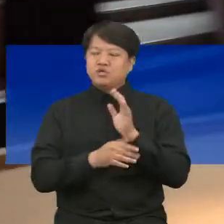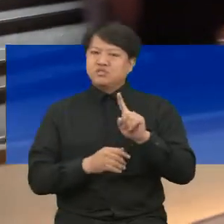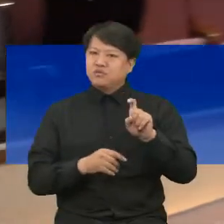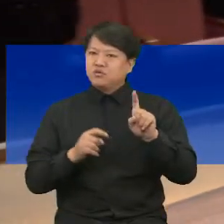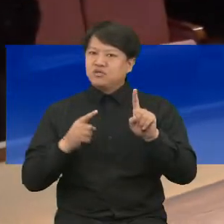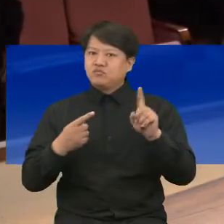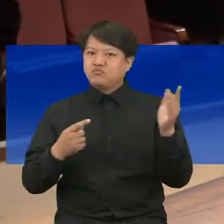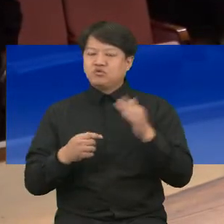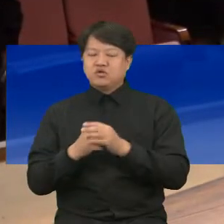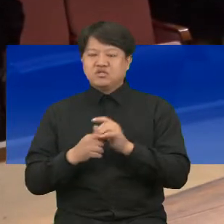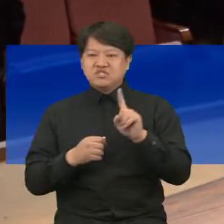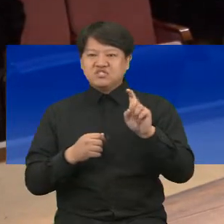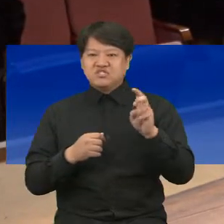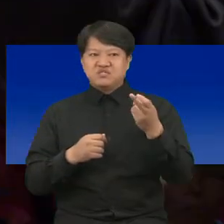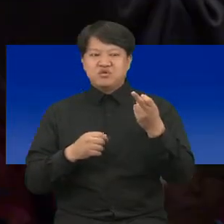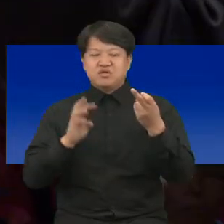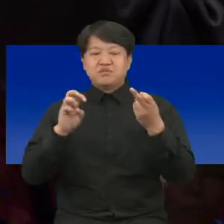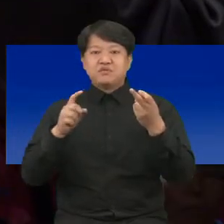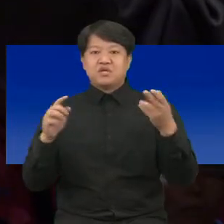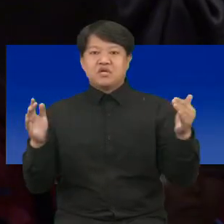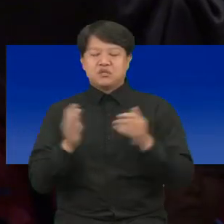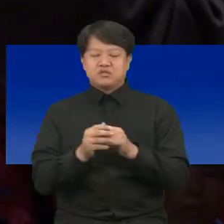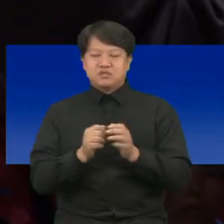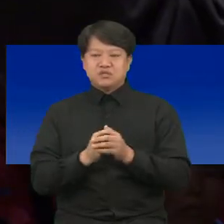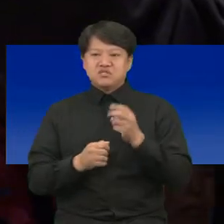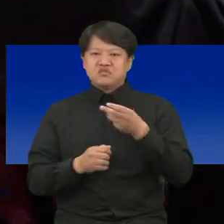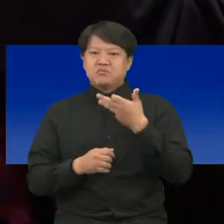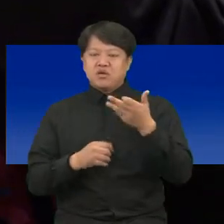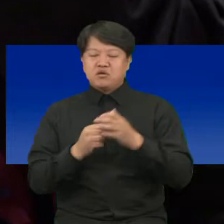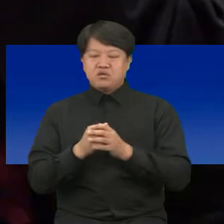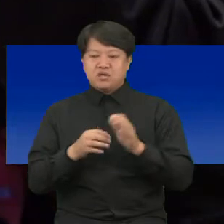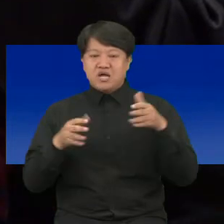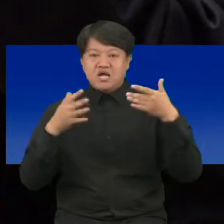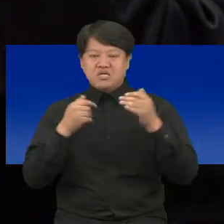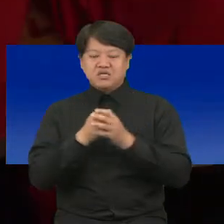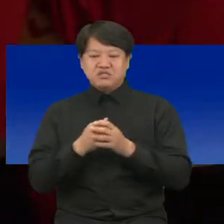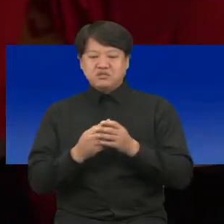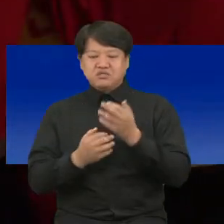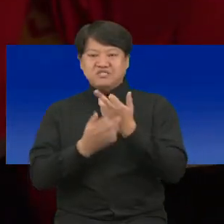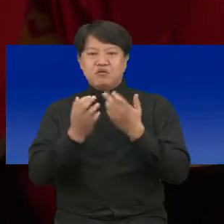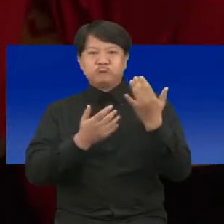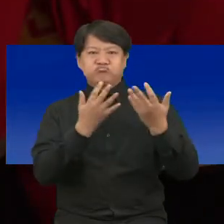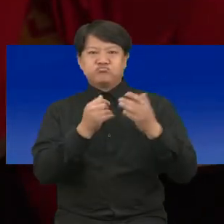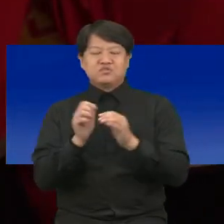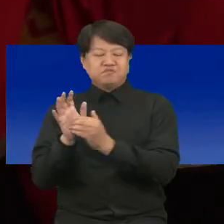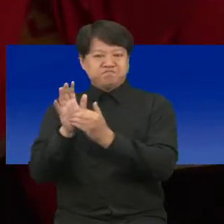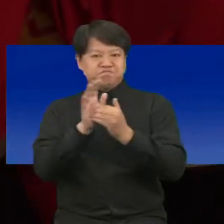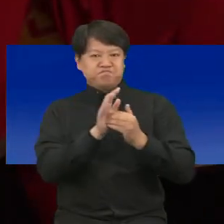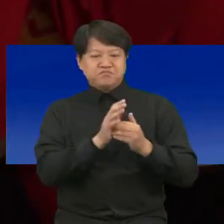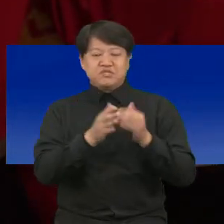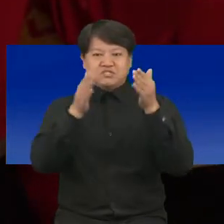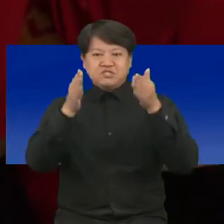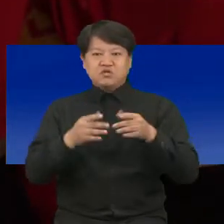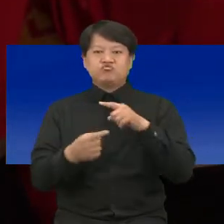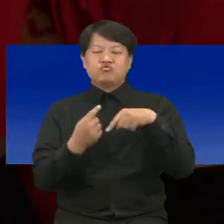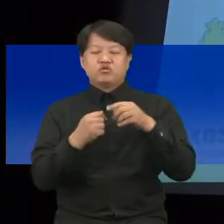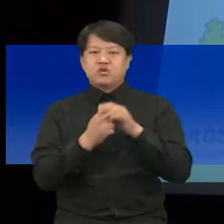포항시가 11월 1일부터 12월 31일까지 2018년 가을철 산불방지 특별대책기간을